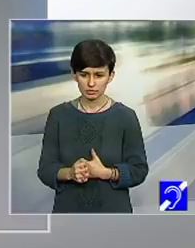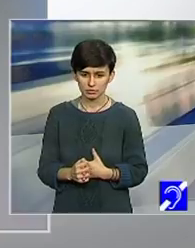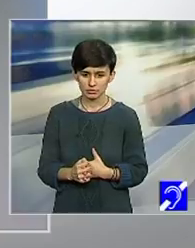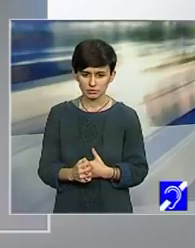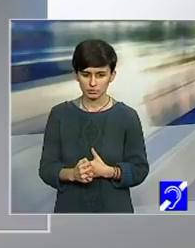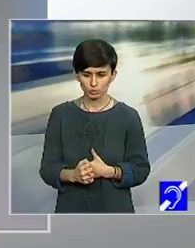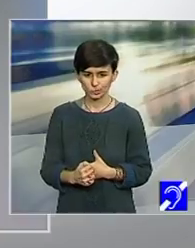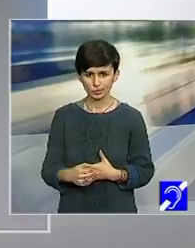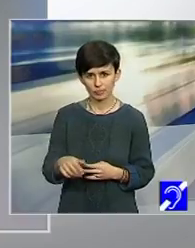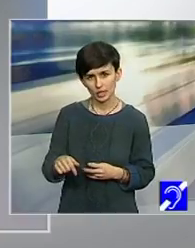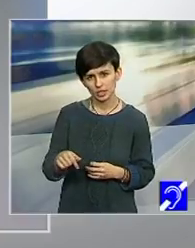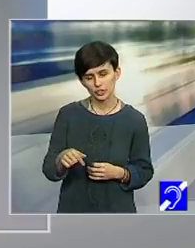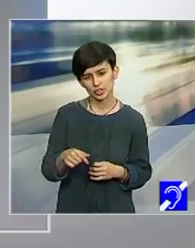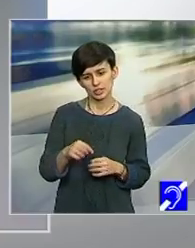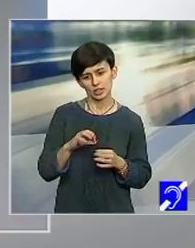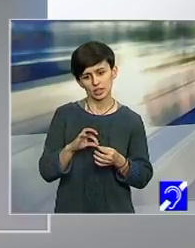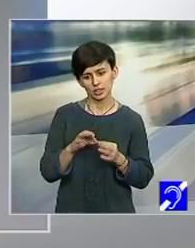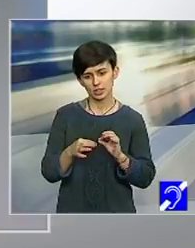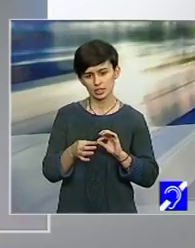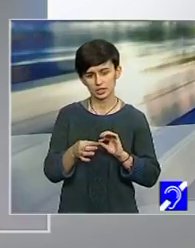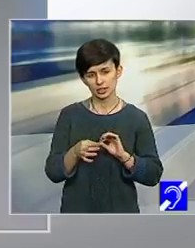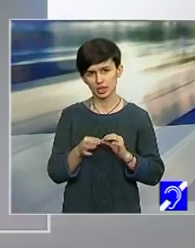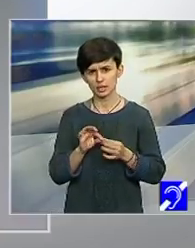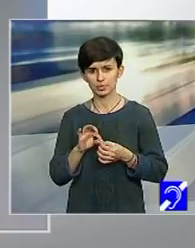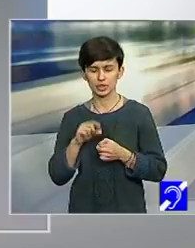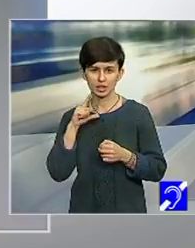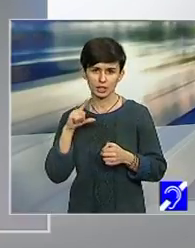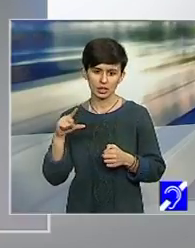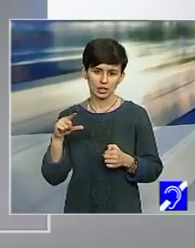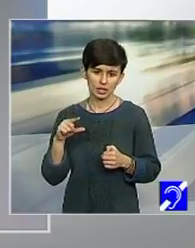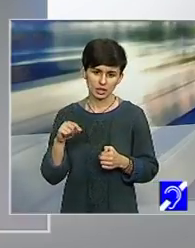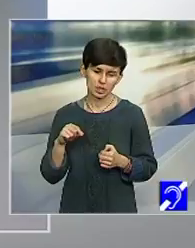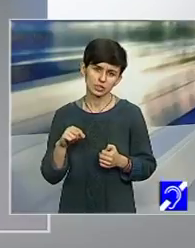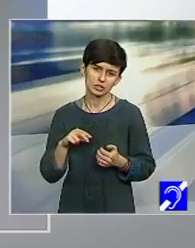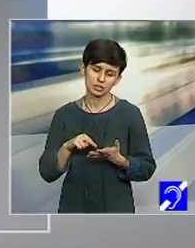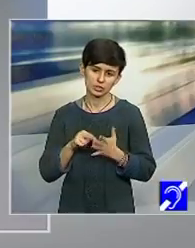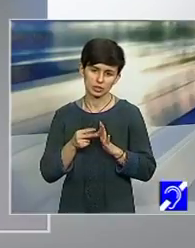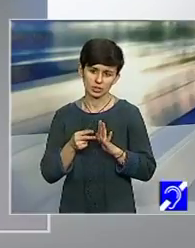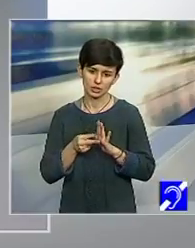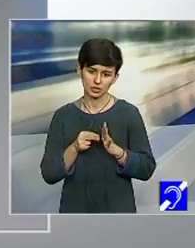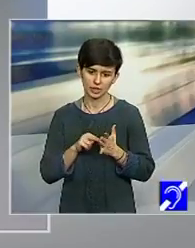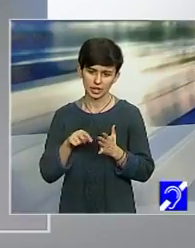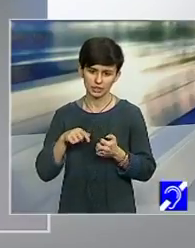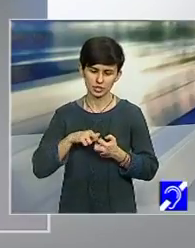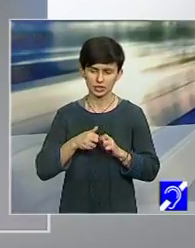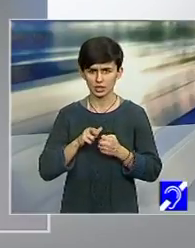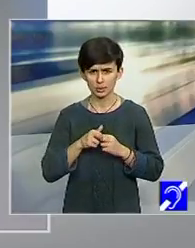acesta constituie rezolvarea acestei chestiuni sau de modul în care va fi rezolvată această